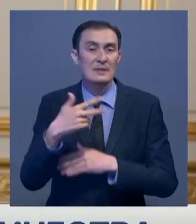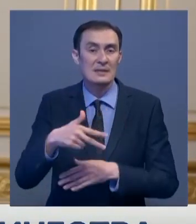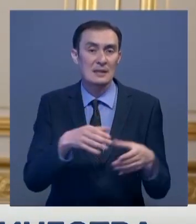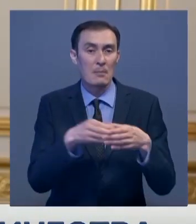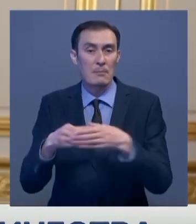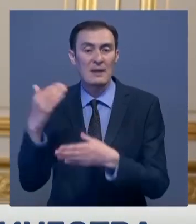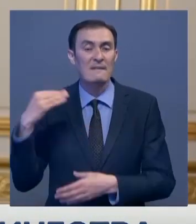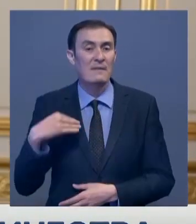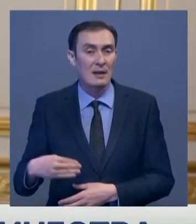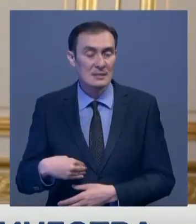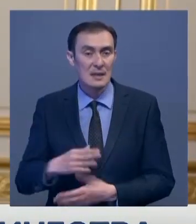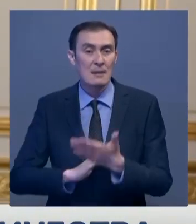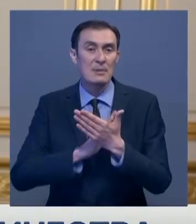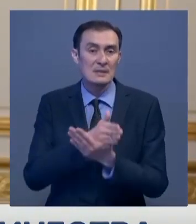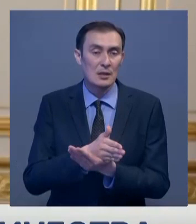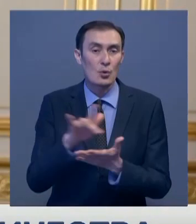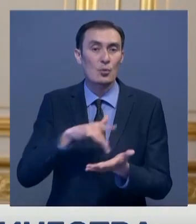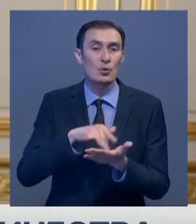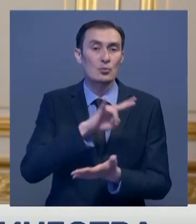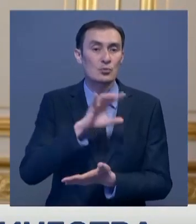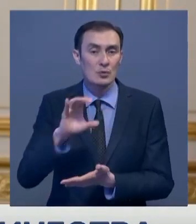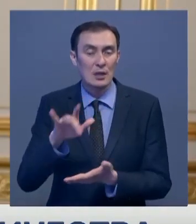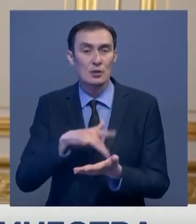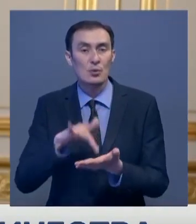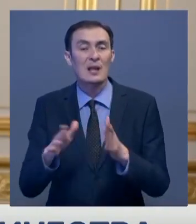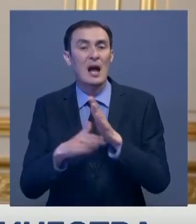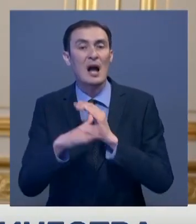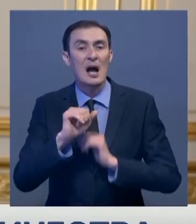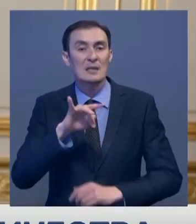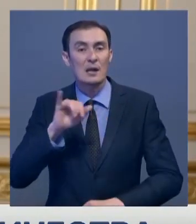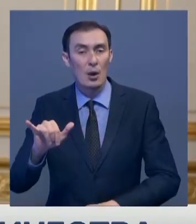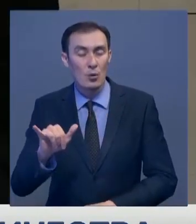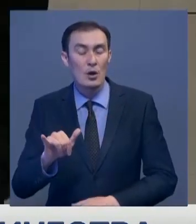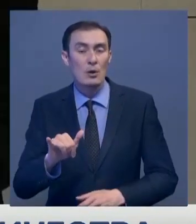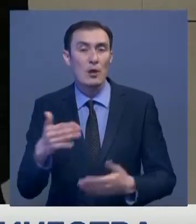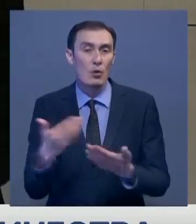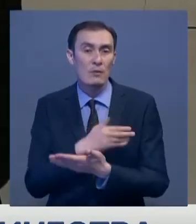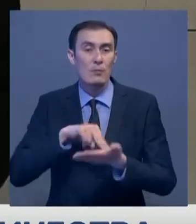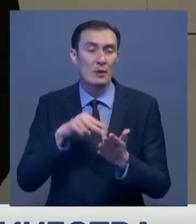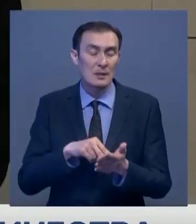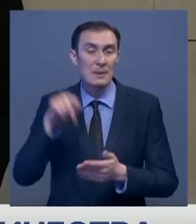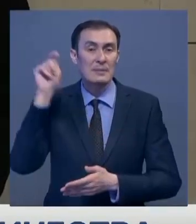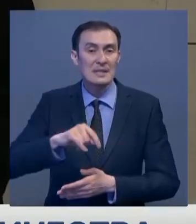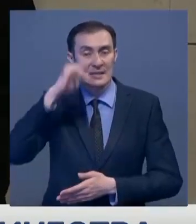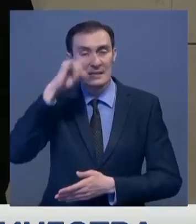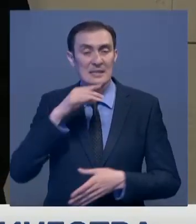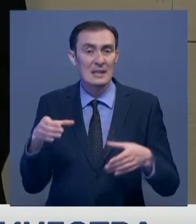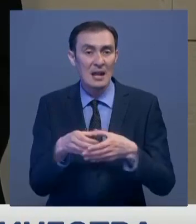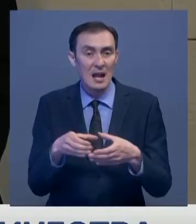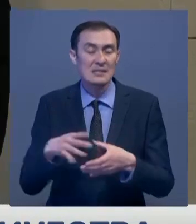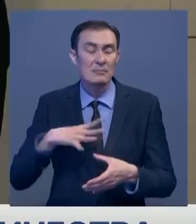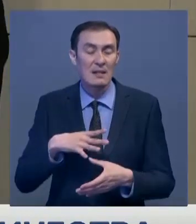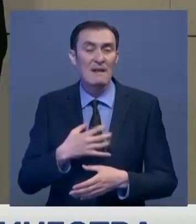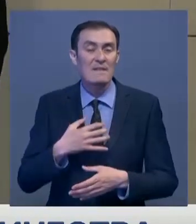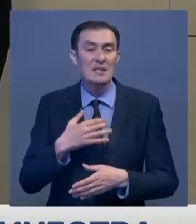Франции летят в Казахстан, посетят Нур-Султан и Атырау по новым проектам. Приезд казахстанской делегации стал важным